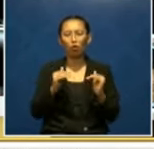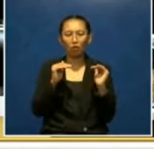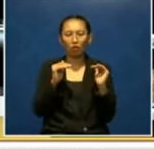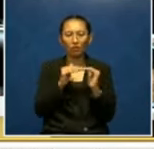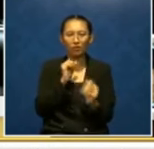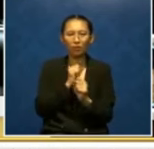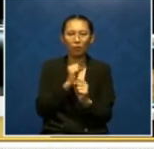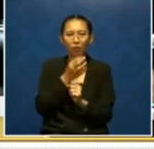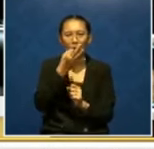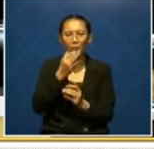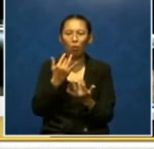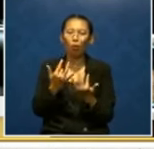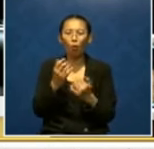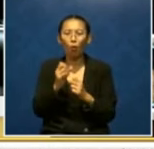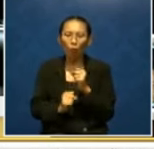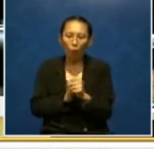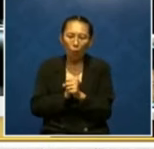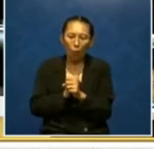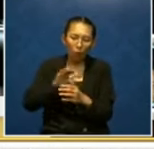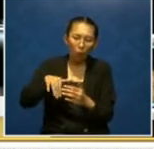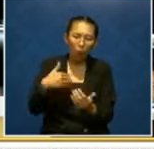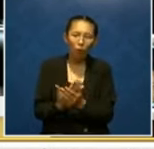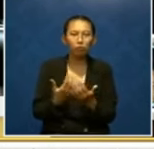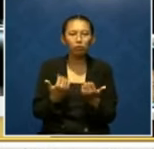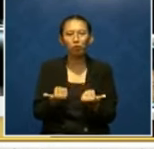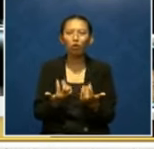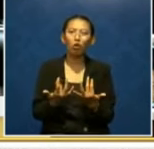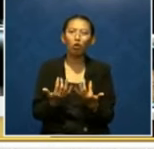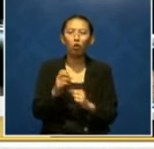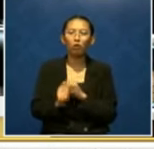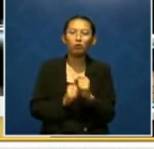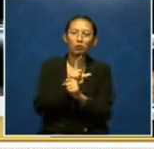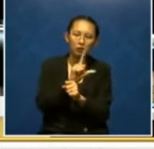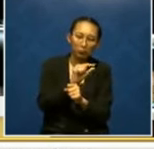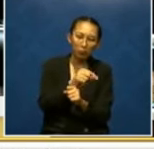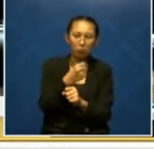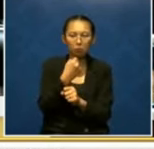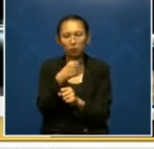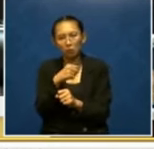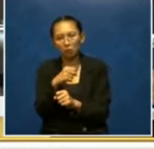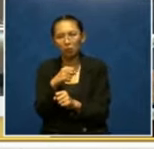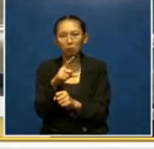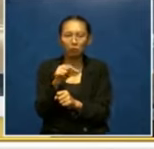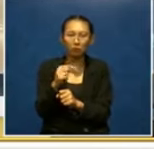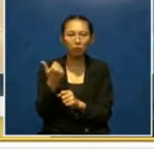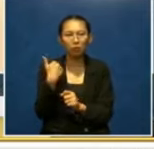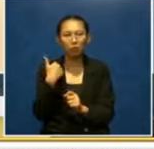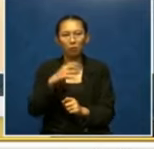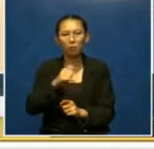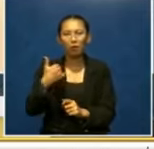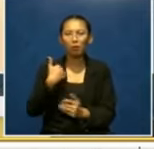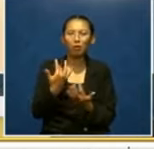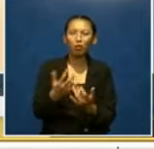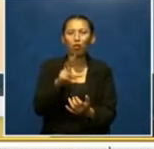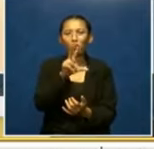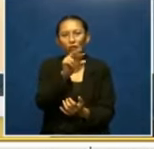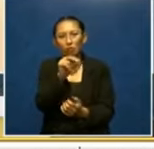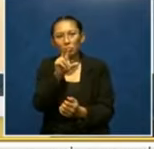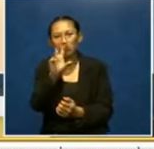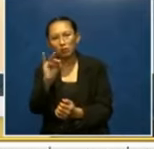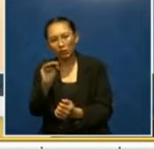ของตัวเองมานานหลายปีค่ะบางคนรอมา10ปี20ปีบางรายรอมา30 40